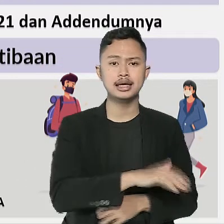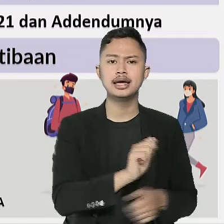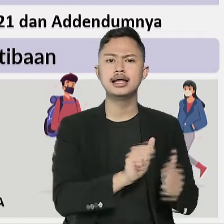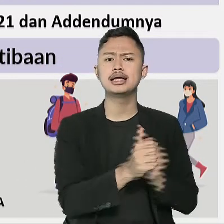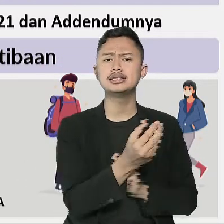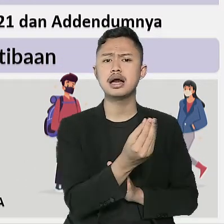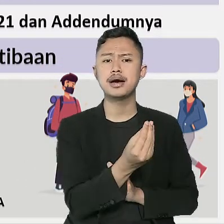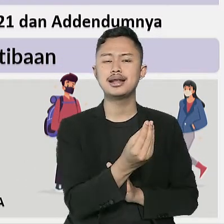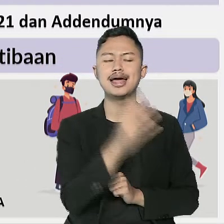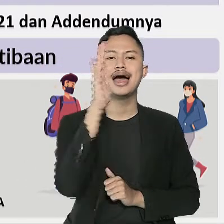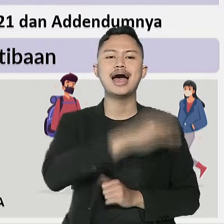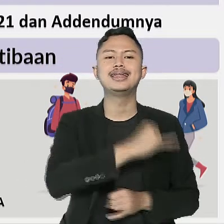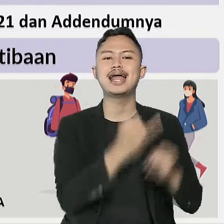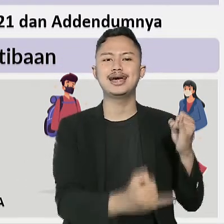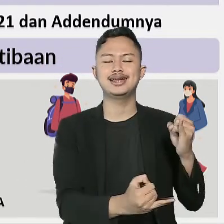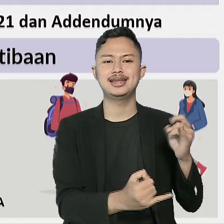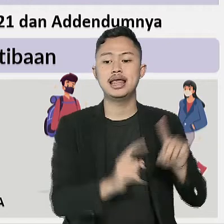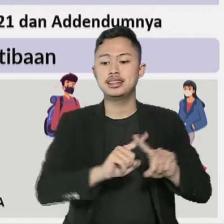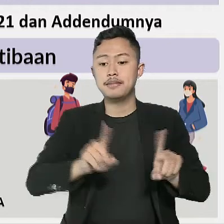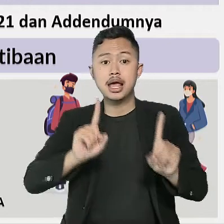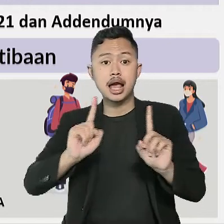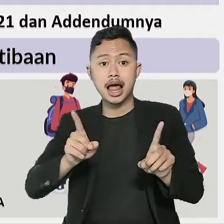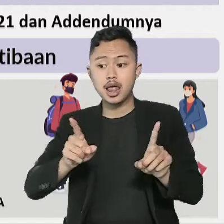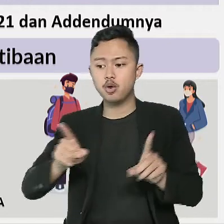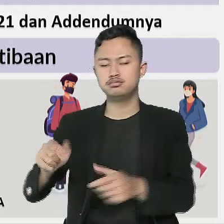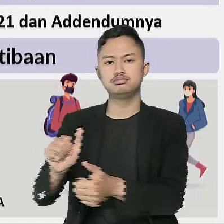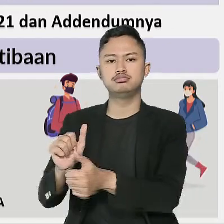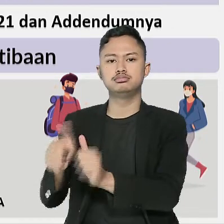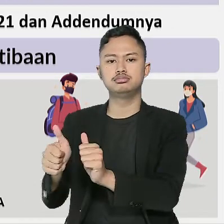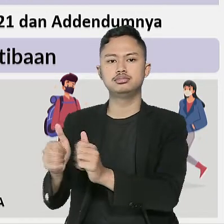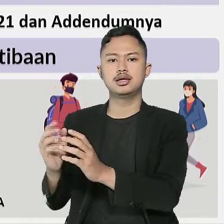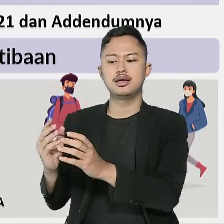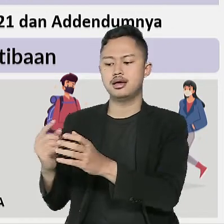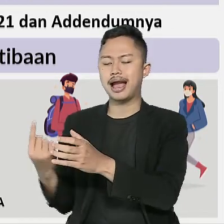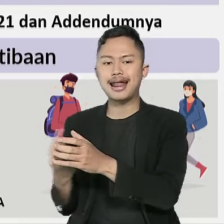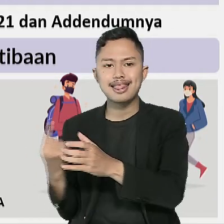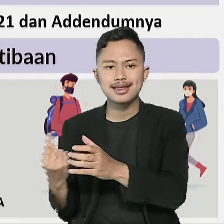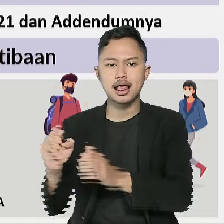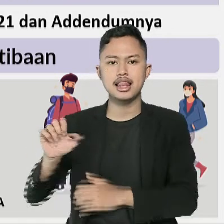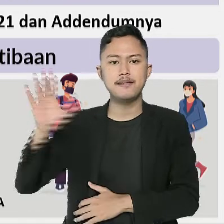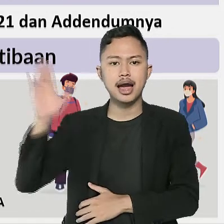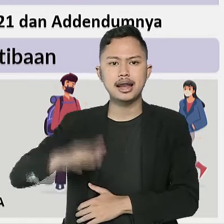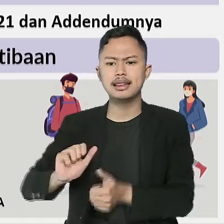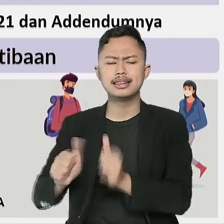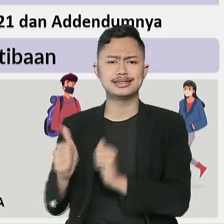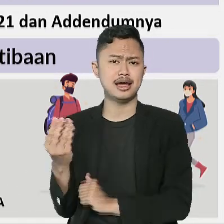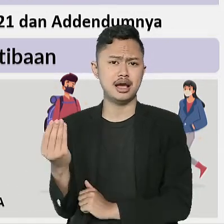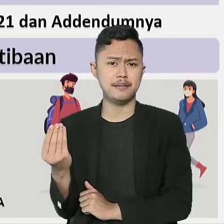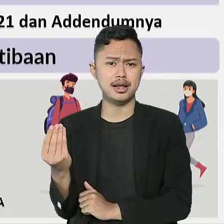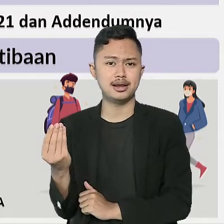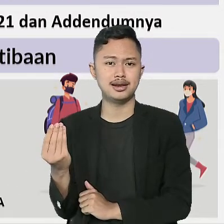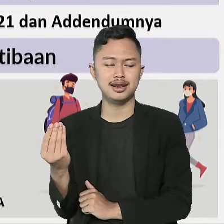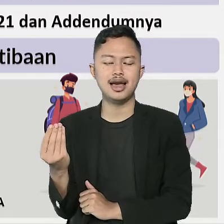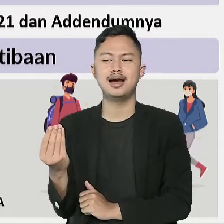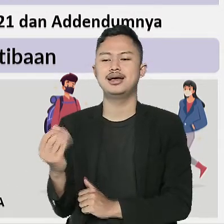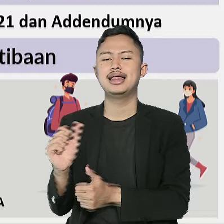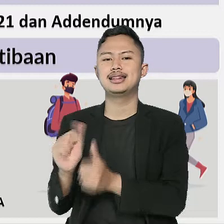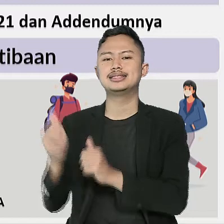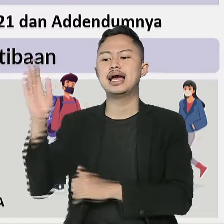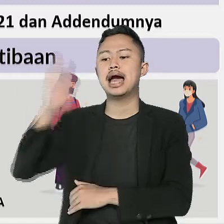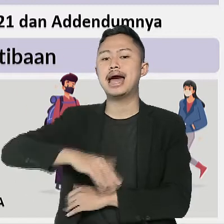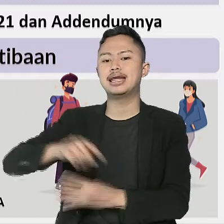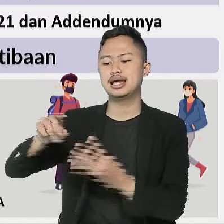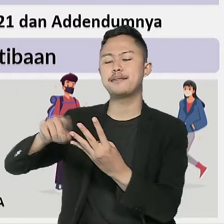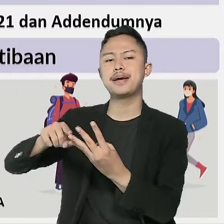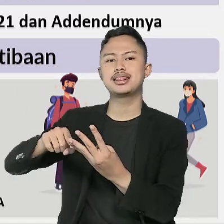hari ketiga. Sedangkan untuk yang wajib melakukan karantina 5 hari, maka exit test di hari